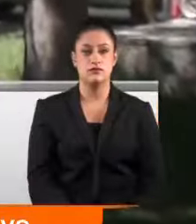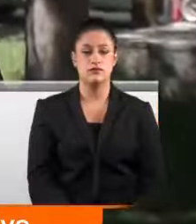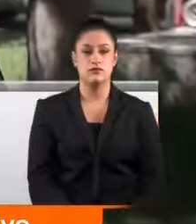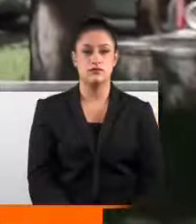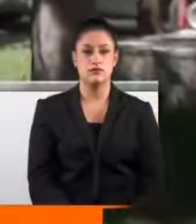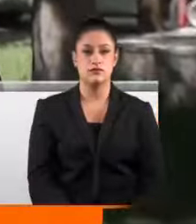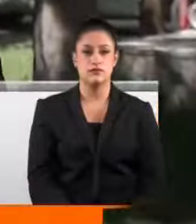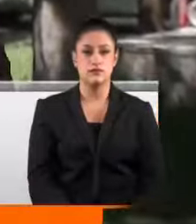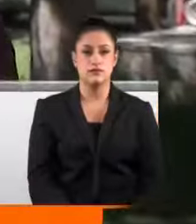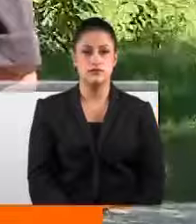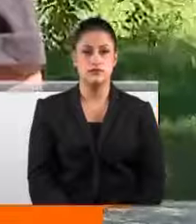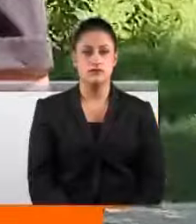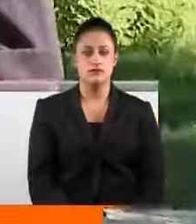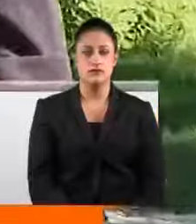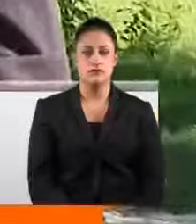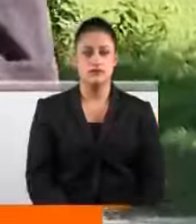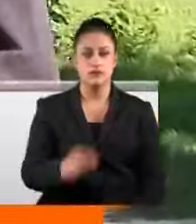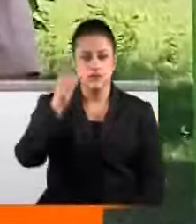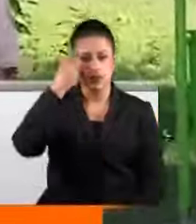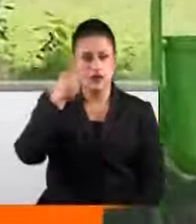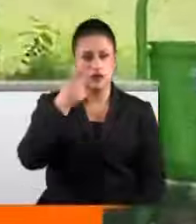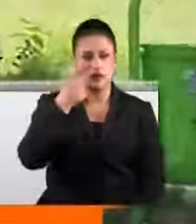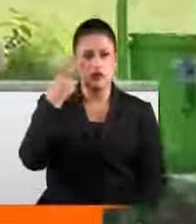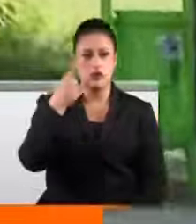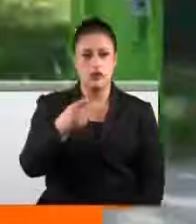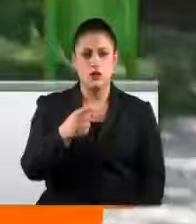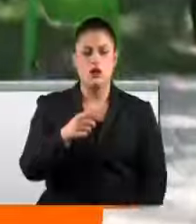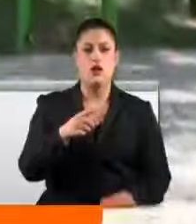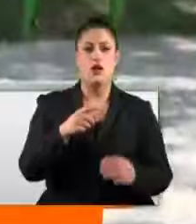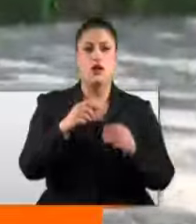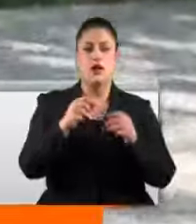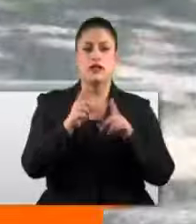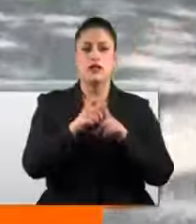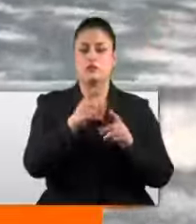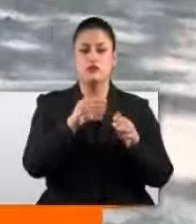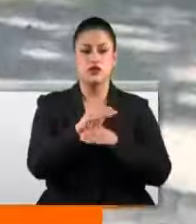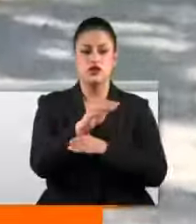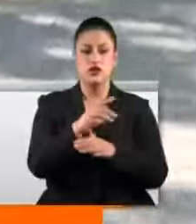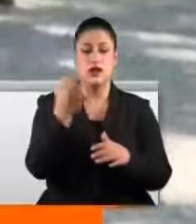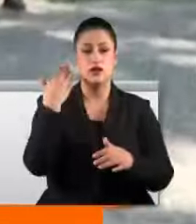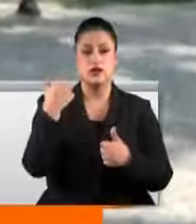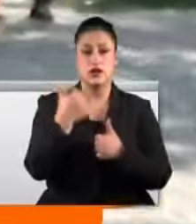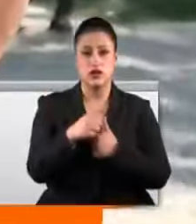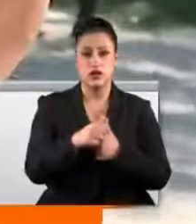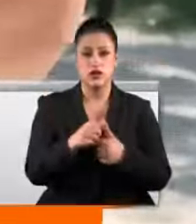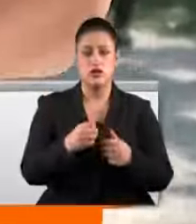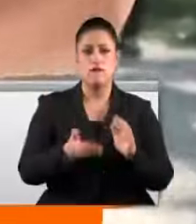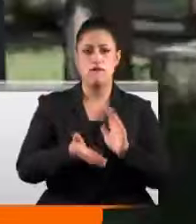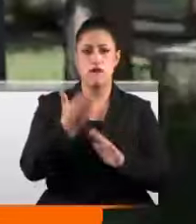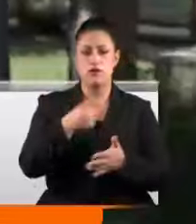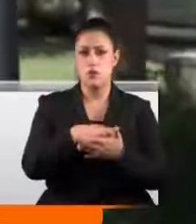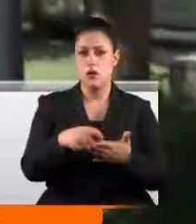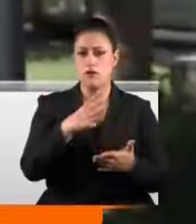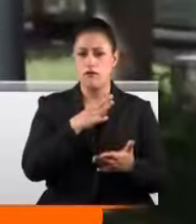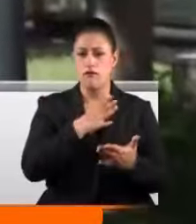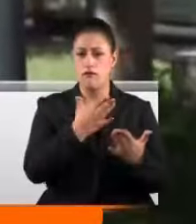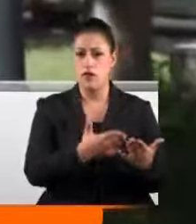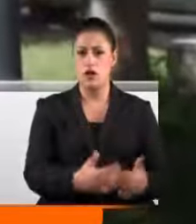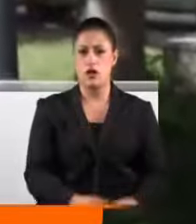sonra anlaşmazlıklar çıkıyor. İddiasına göre Didim'de yaşayan eski eşinin aslında birden fazla geliri var ama... Gizli